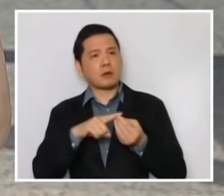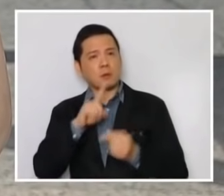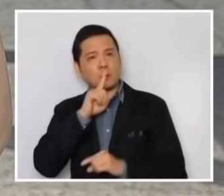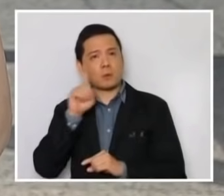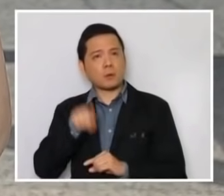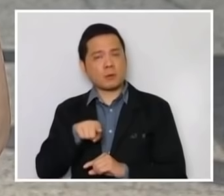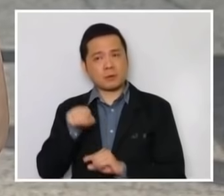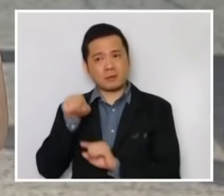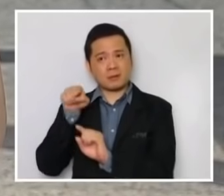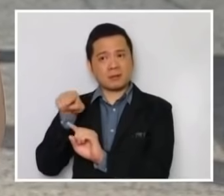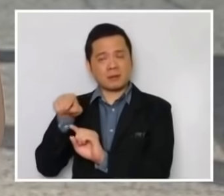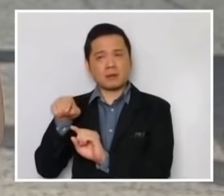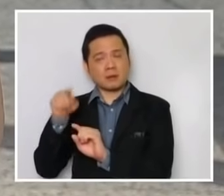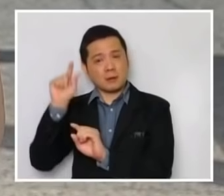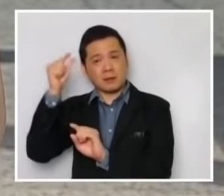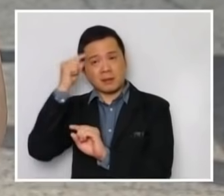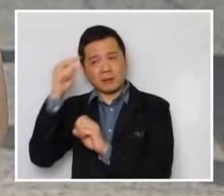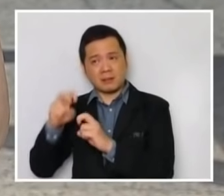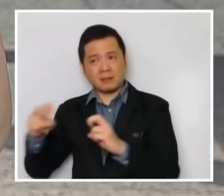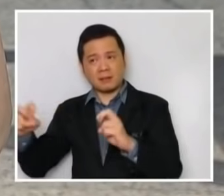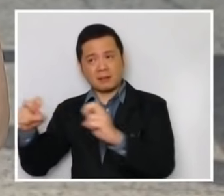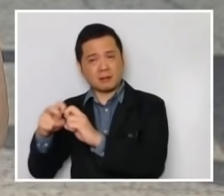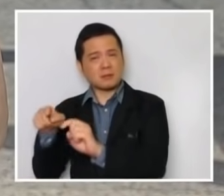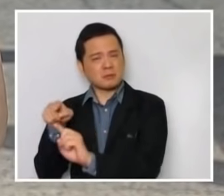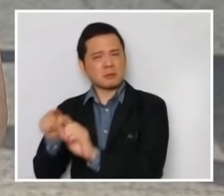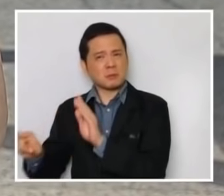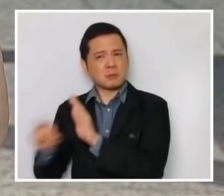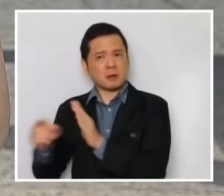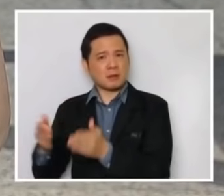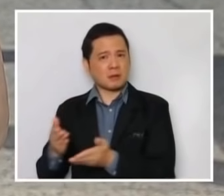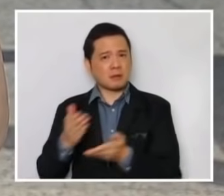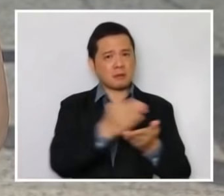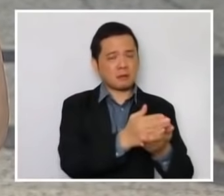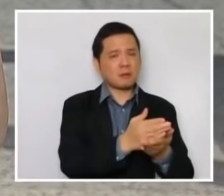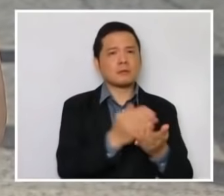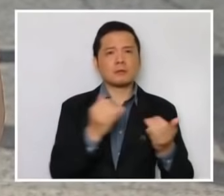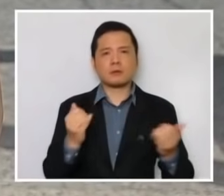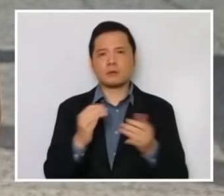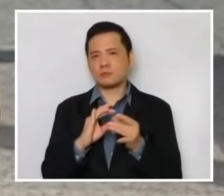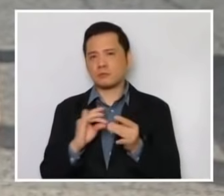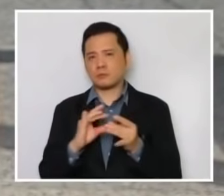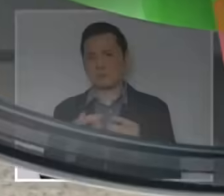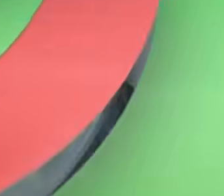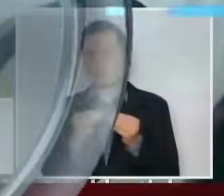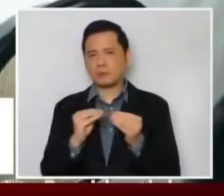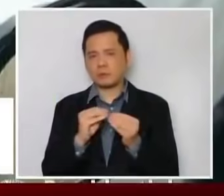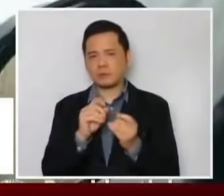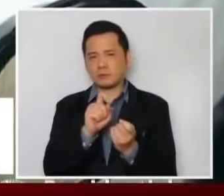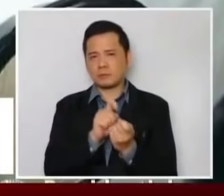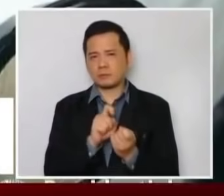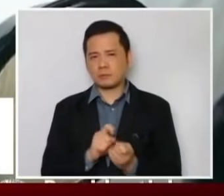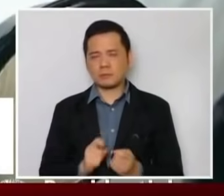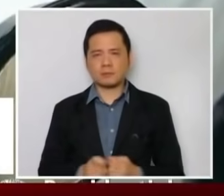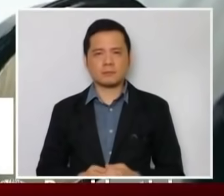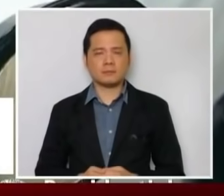hindi nasisipot sa mga pagdinig ng Senado. Nagpapatrol, Joyce Balancio.